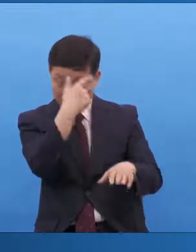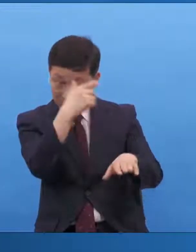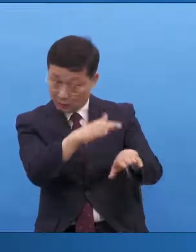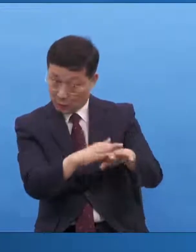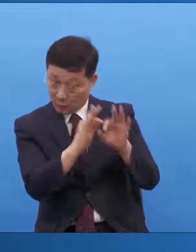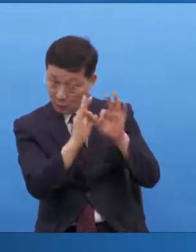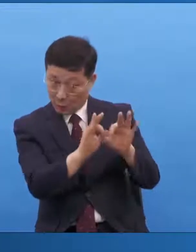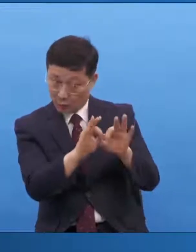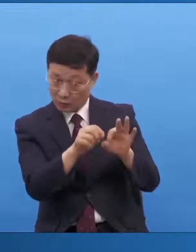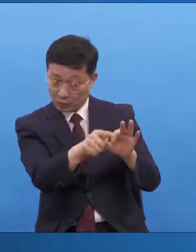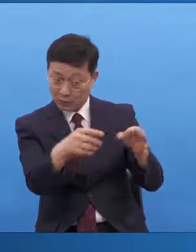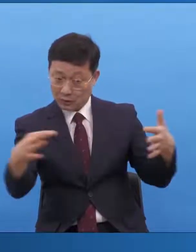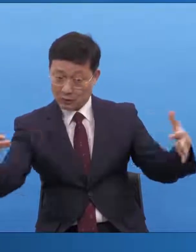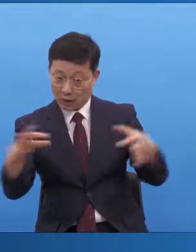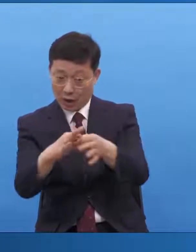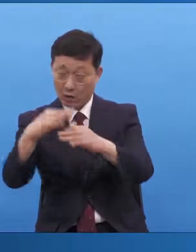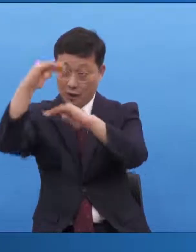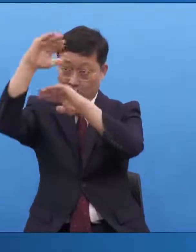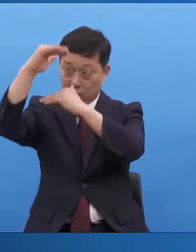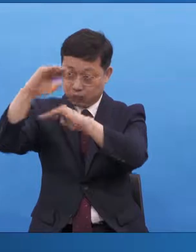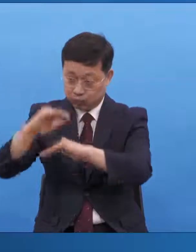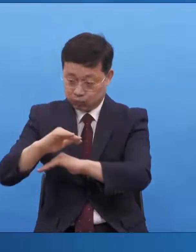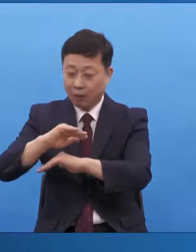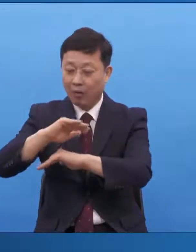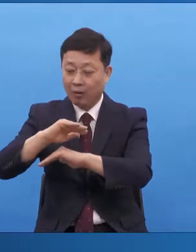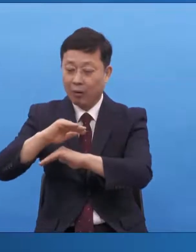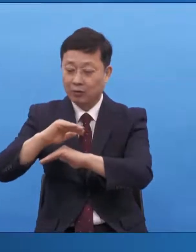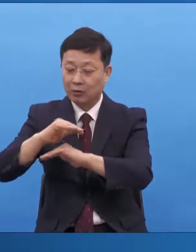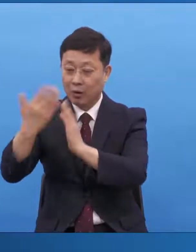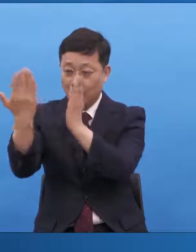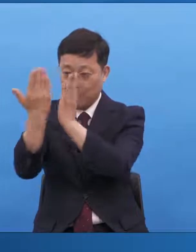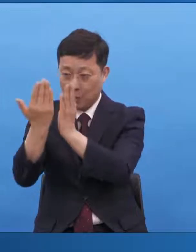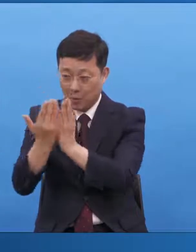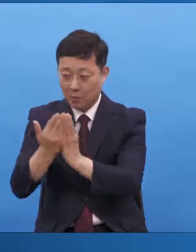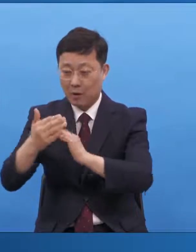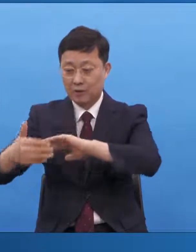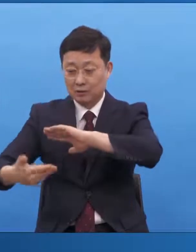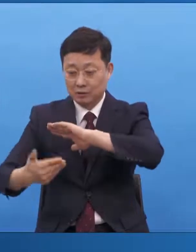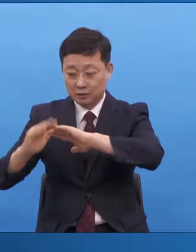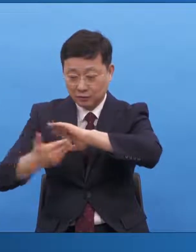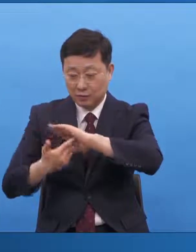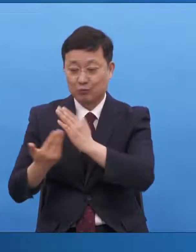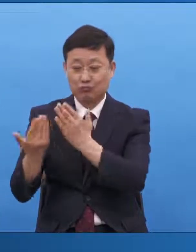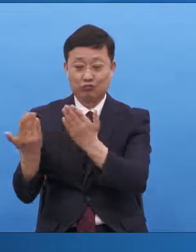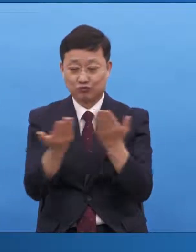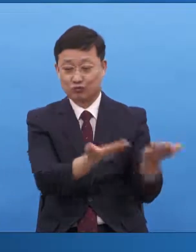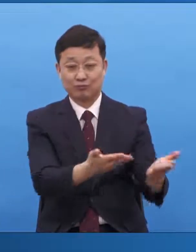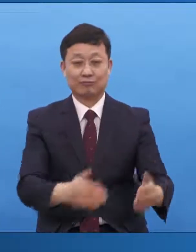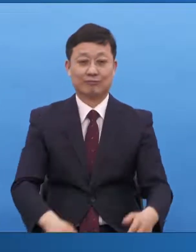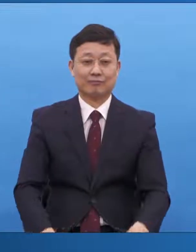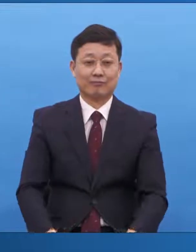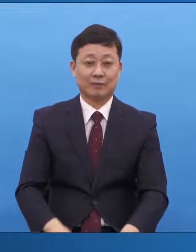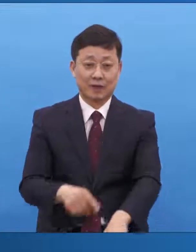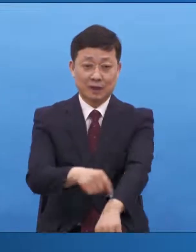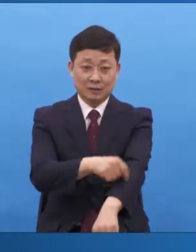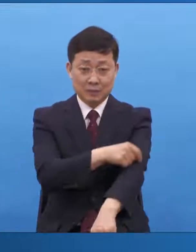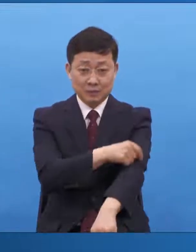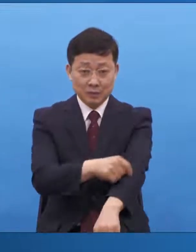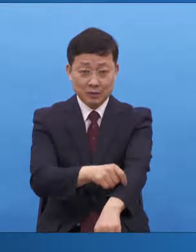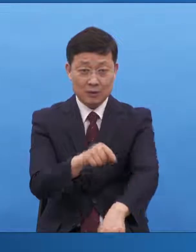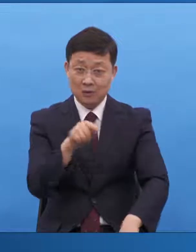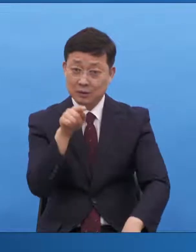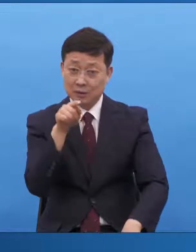each of you will scatter your respective churches tomorrow, but right now God is doing these works. 예, 특히 이걸 이루시다. And especially this point right